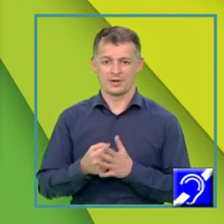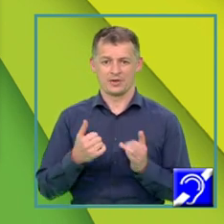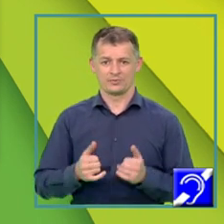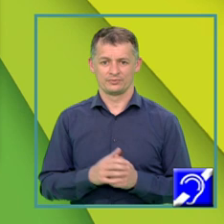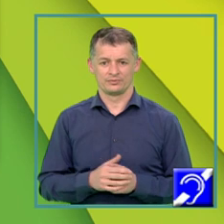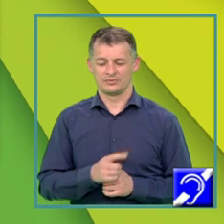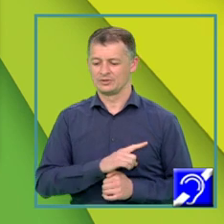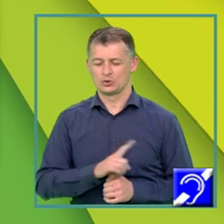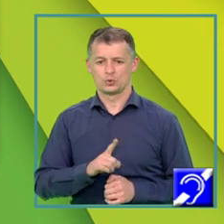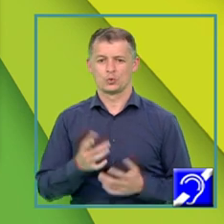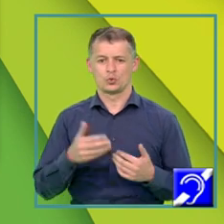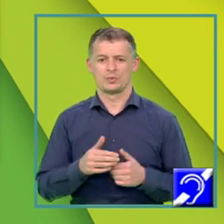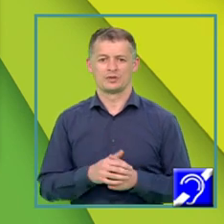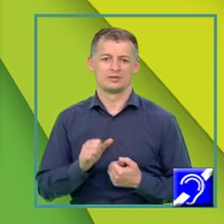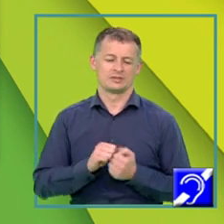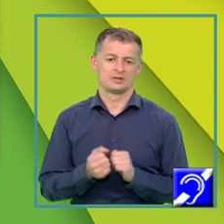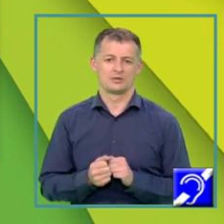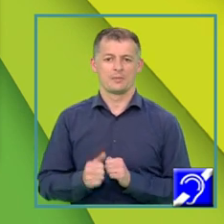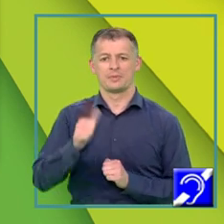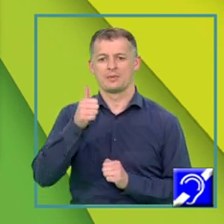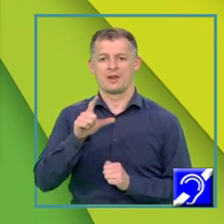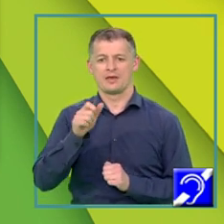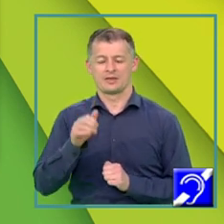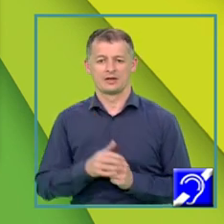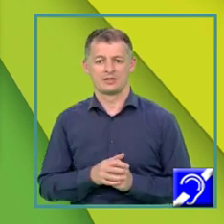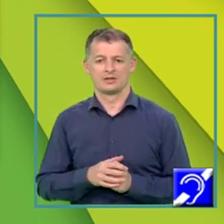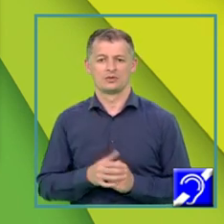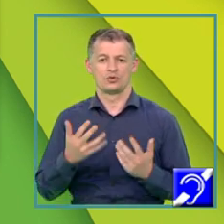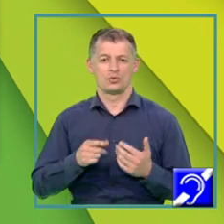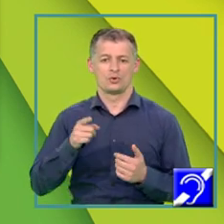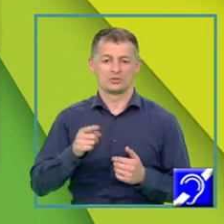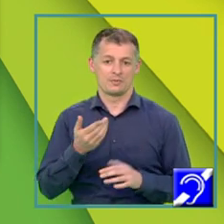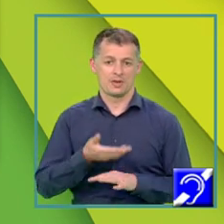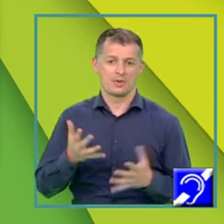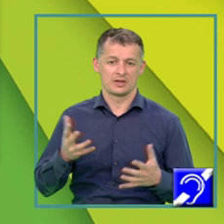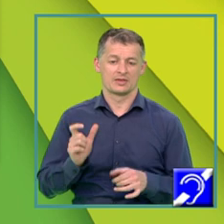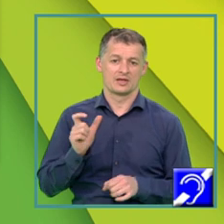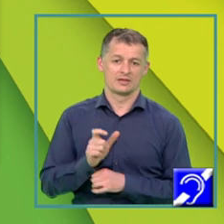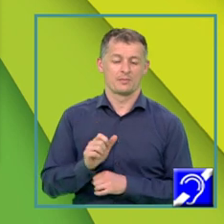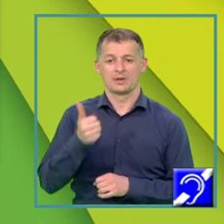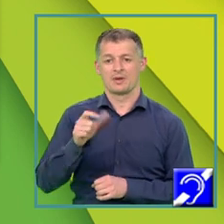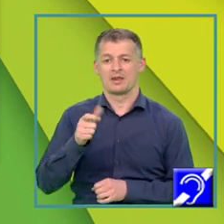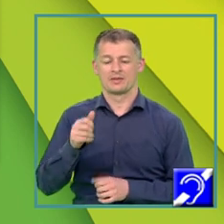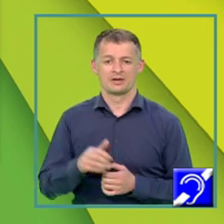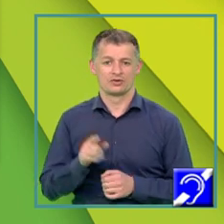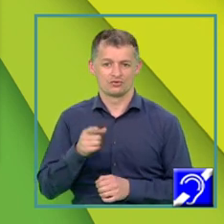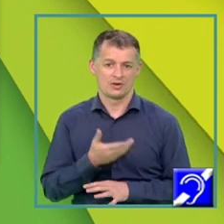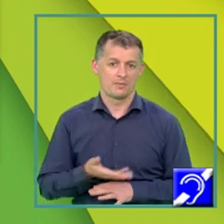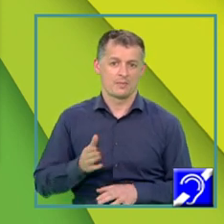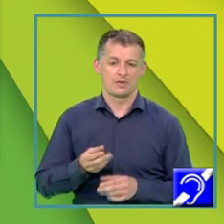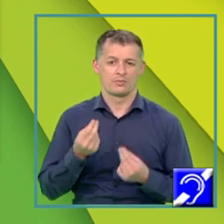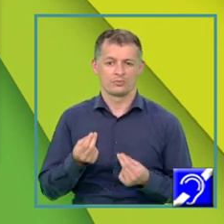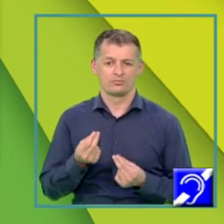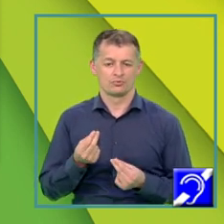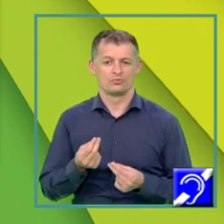nici un număr sau prima literă a numărului curent e mai mare decât prima literă a celui mai bun număr